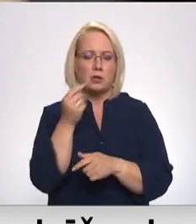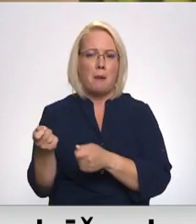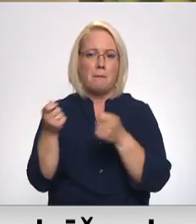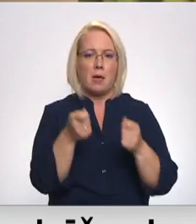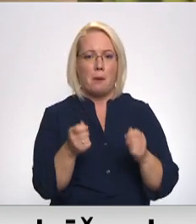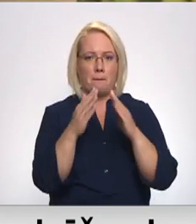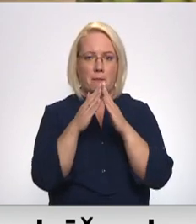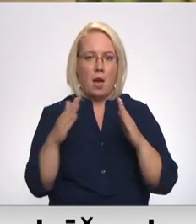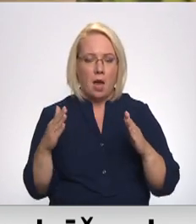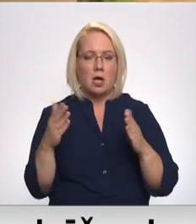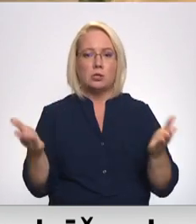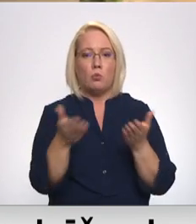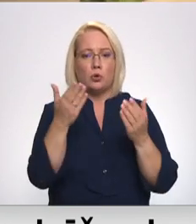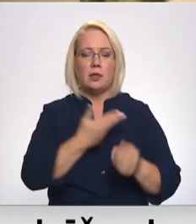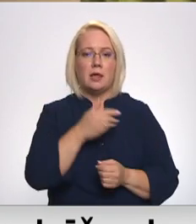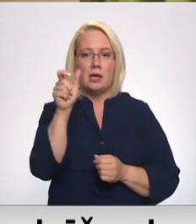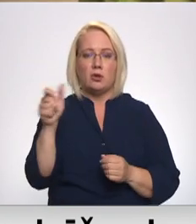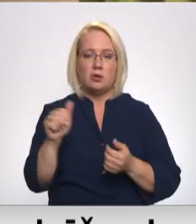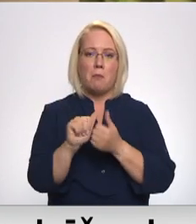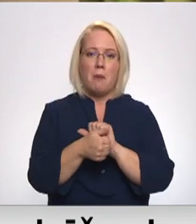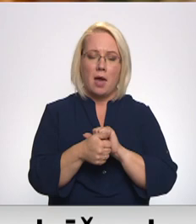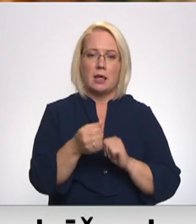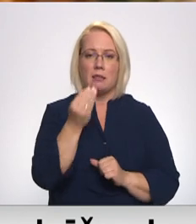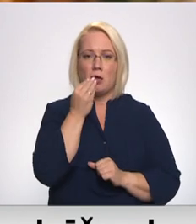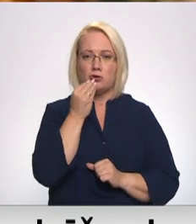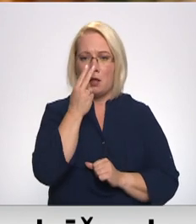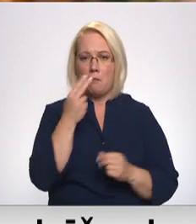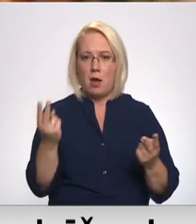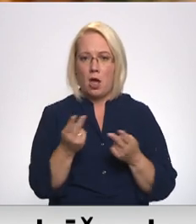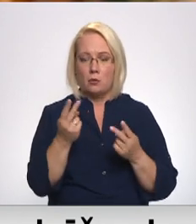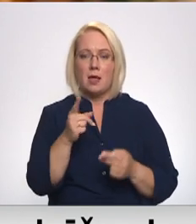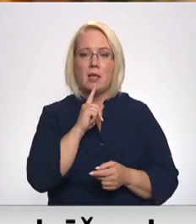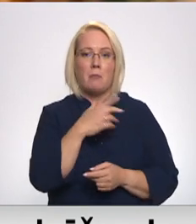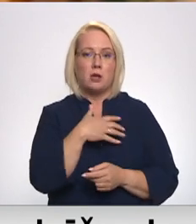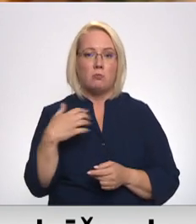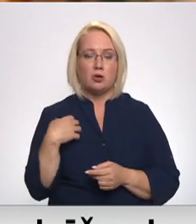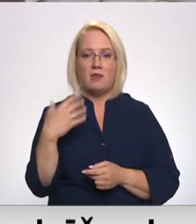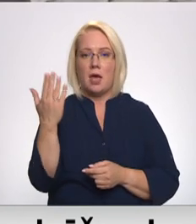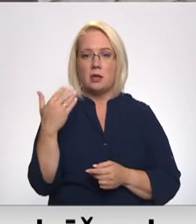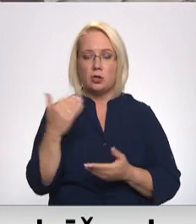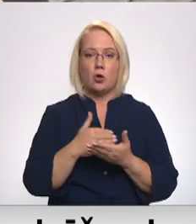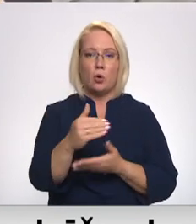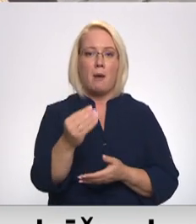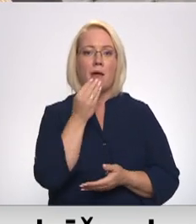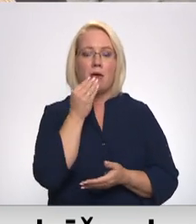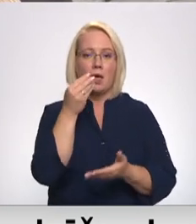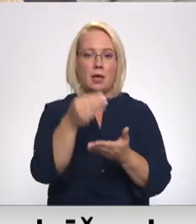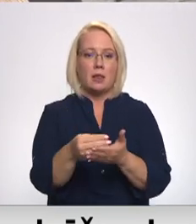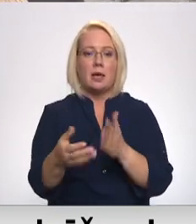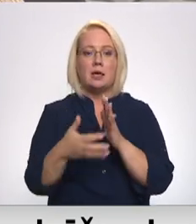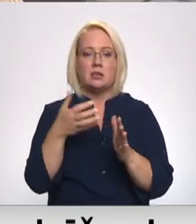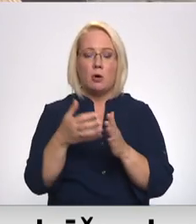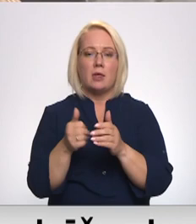uz mājām. Mudinot iedzīvotājus mainīt savus ēšanas paradumus, Liepājas pašvaldība aicina turpmāk ēdiena iegādēji